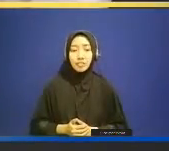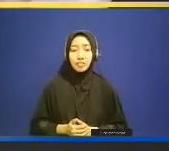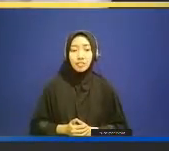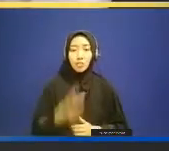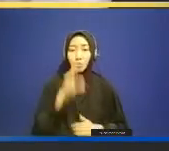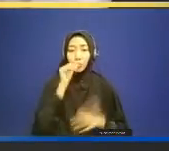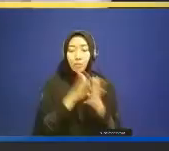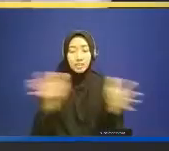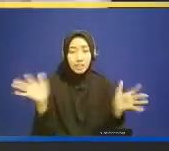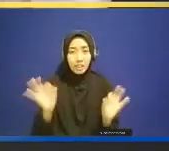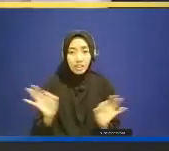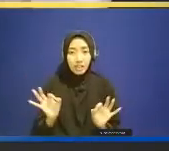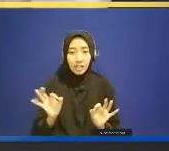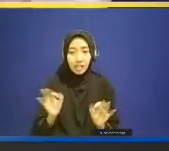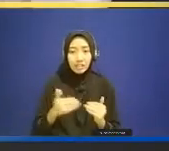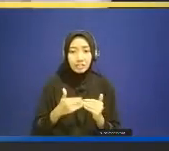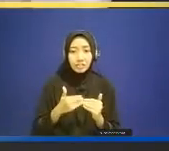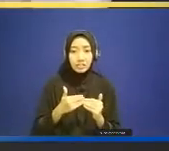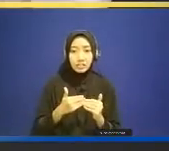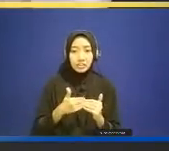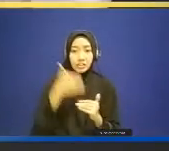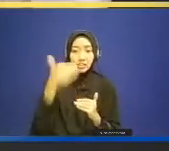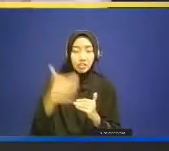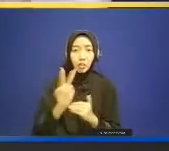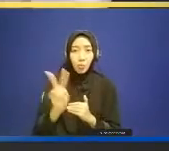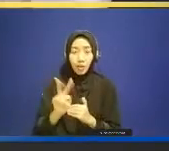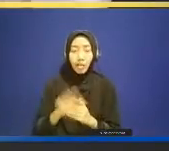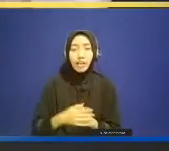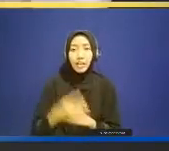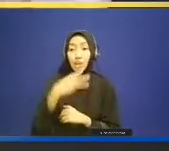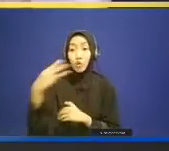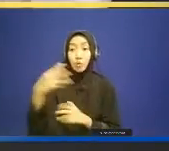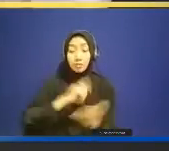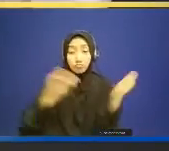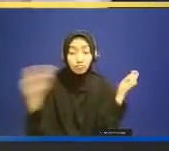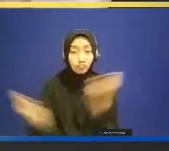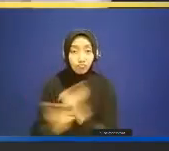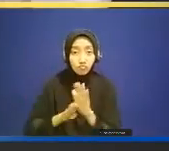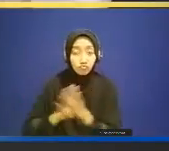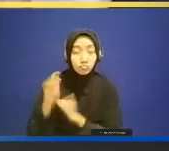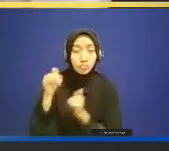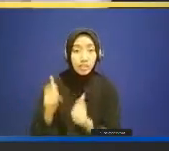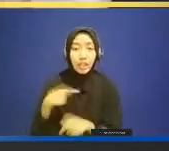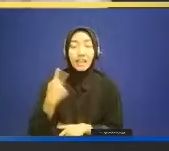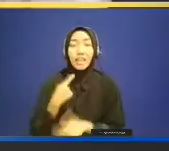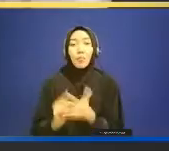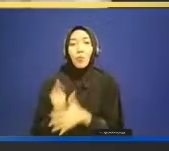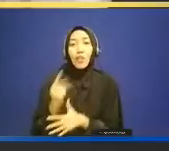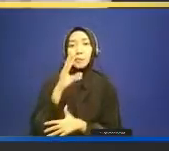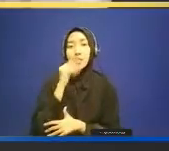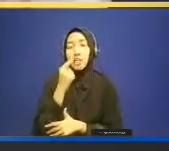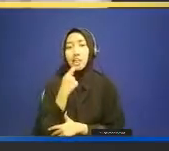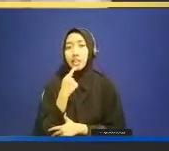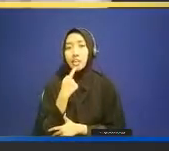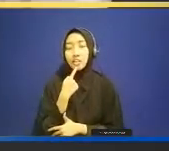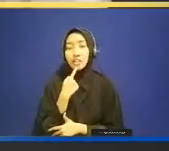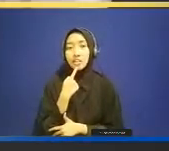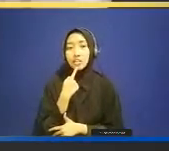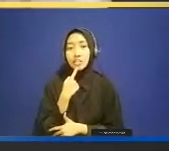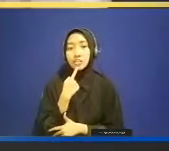akan terlalu panjang nih periode kedua dimana aktivitas ekonomi kembali baru kita bisa mulai bicara mengenai